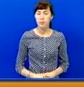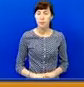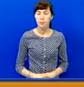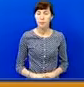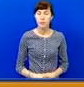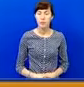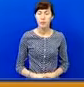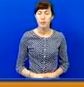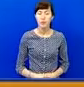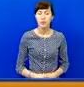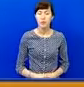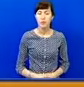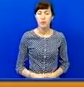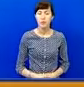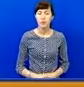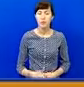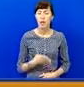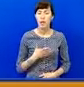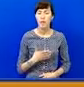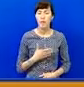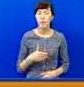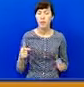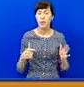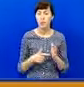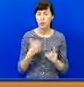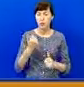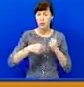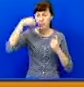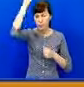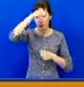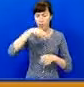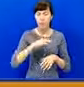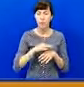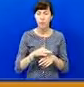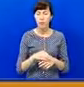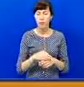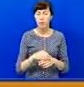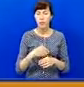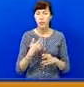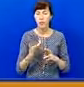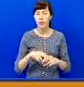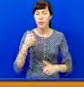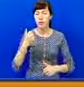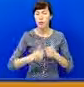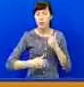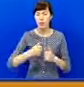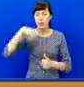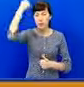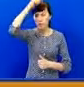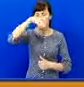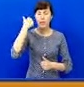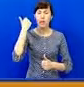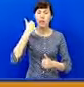өткіземіз деген өзіміздің мақсатымыз, арманымыз алға қойғанымыз. Осы турнир жыл сайын өткізіп отырмыз.